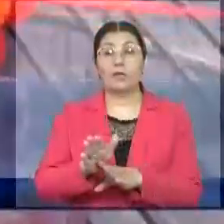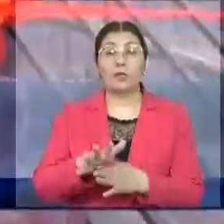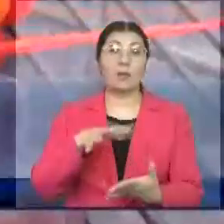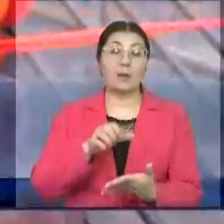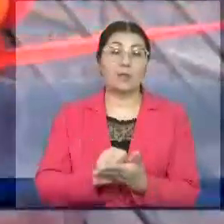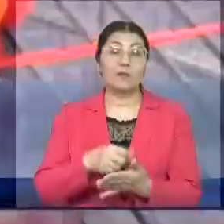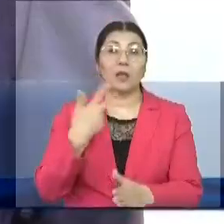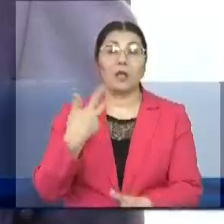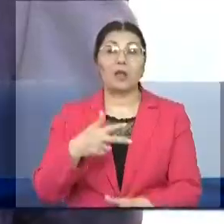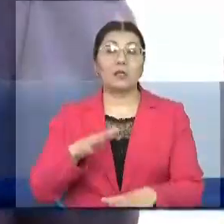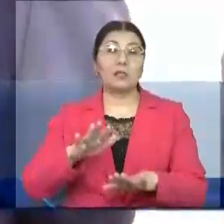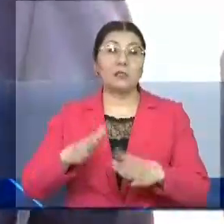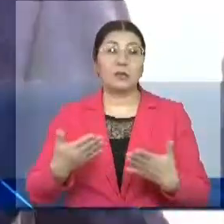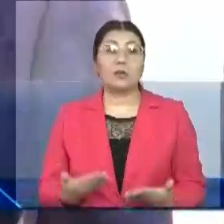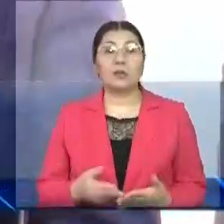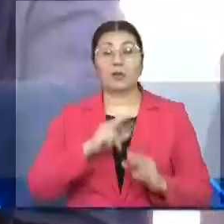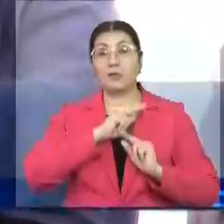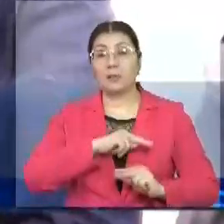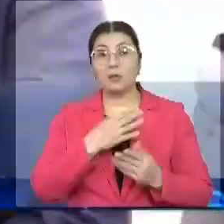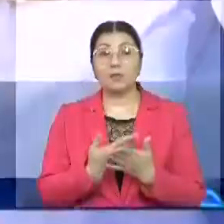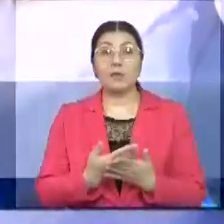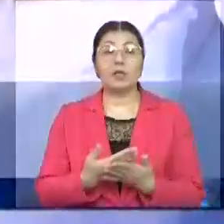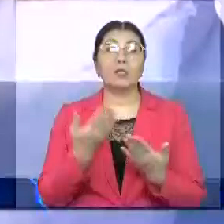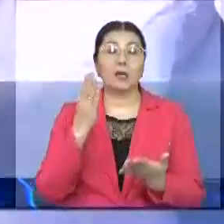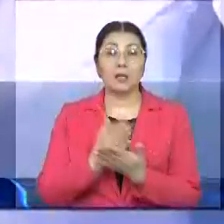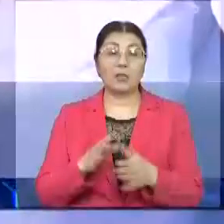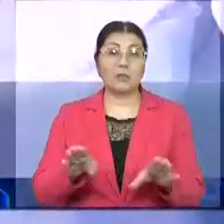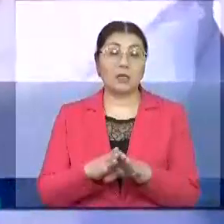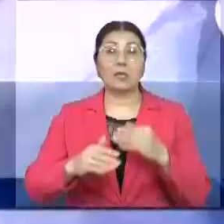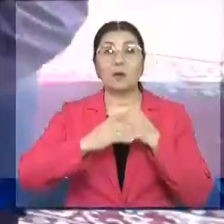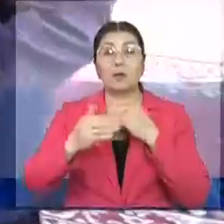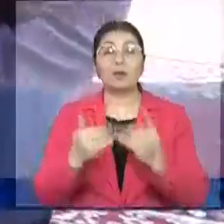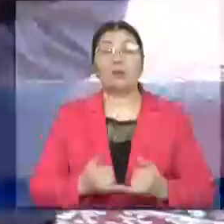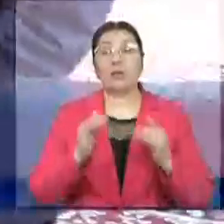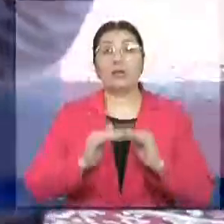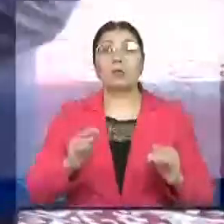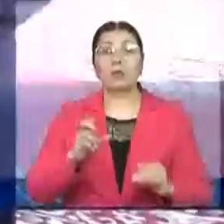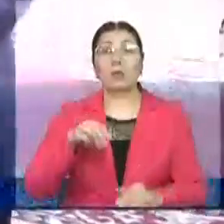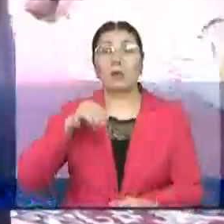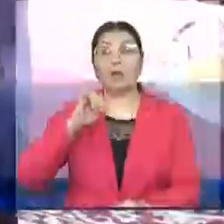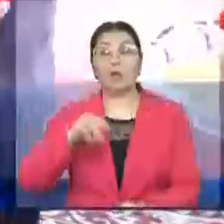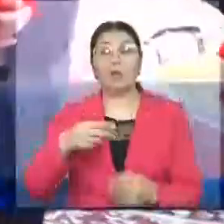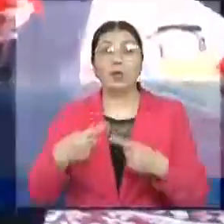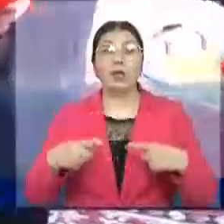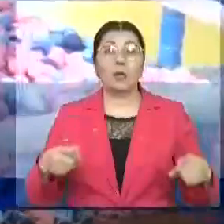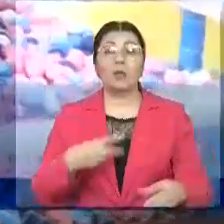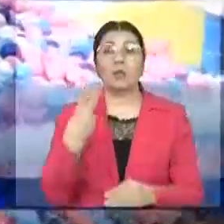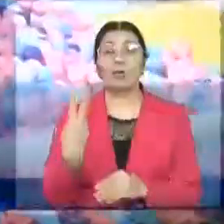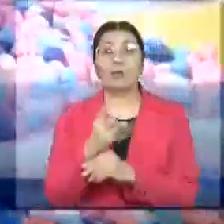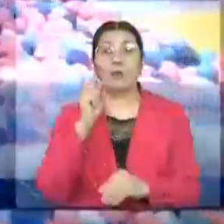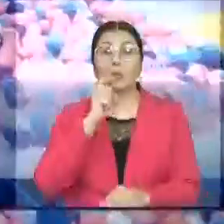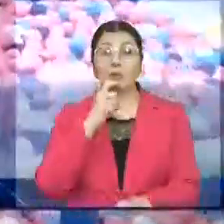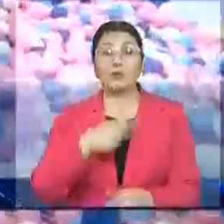занятость 30 местных жителей. Отметим, что в развлекательном центре есть такие площадки для детей, как батут и качели. А на втором этаже